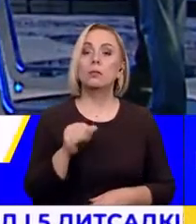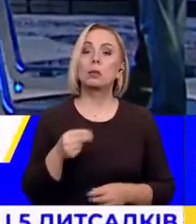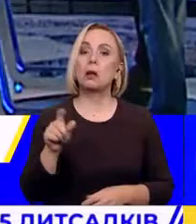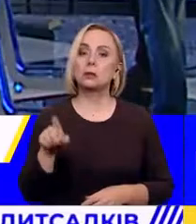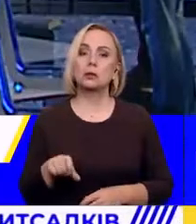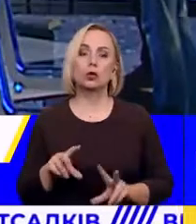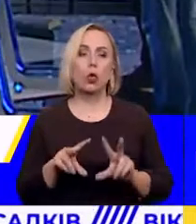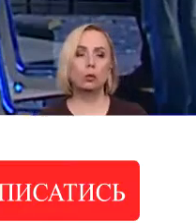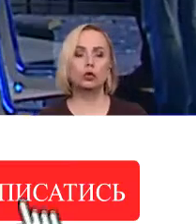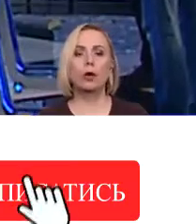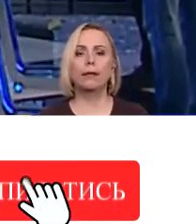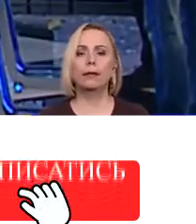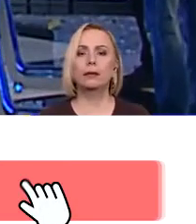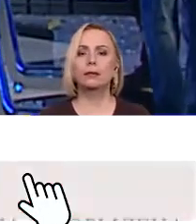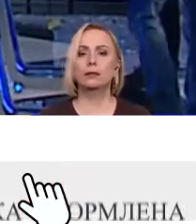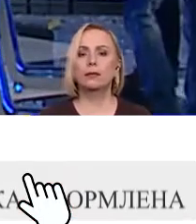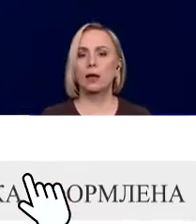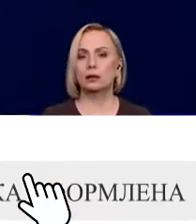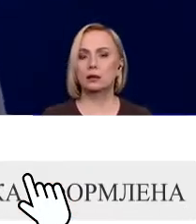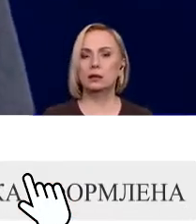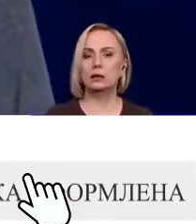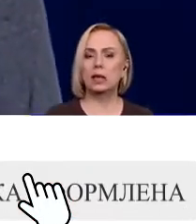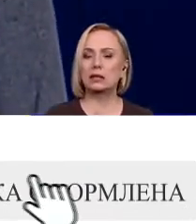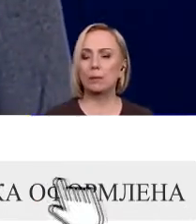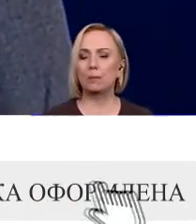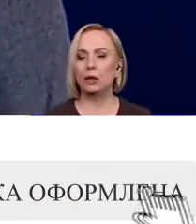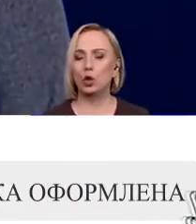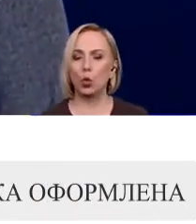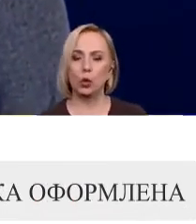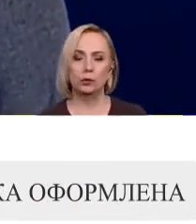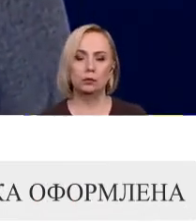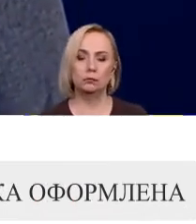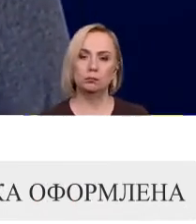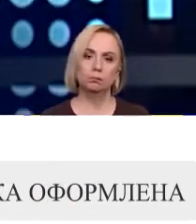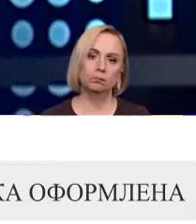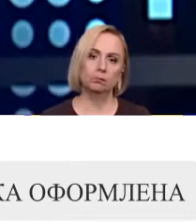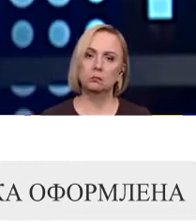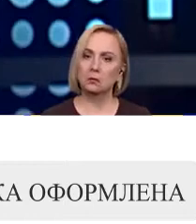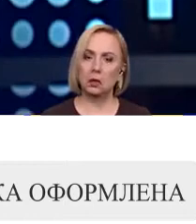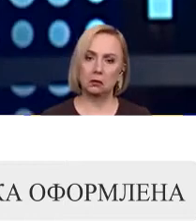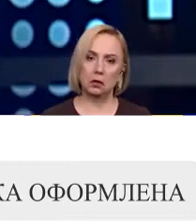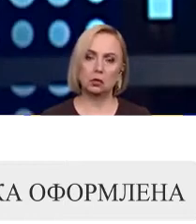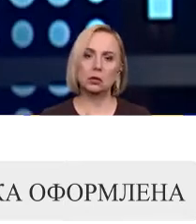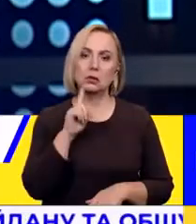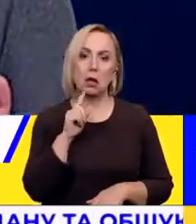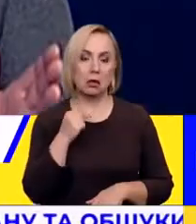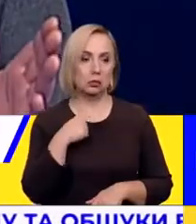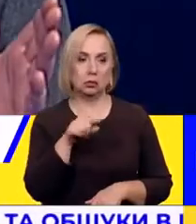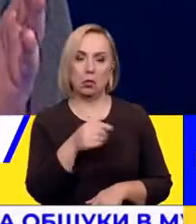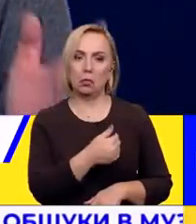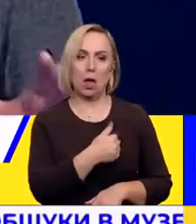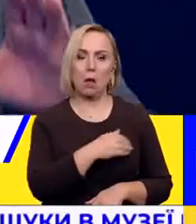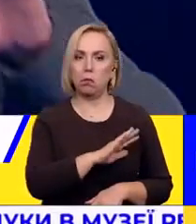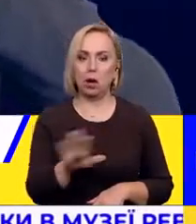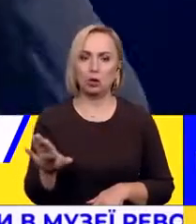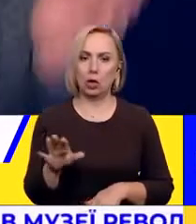Будь ласка. Я почну з того, що трошки не згоден з колегою. Я не бажаю Зеленському здоров'я. Я бажаю Зеленському